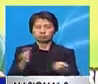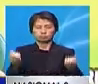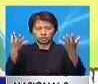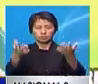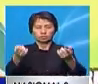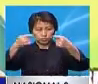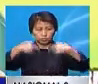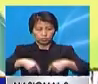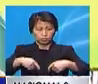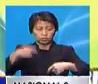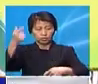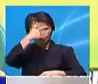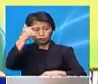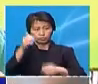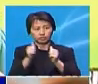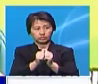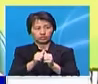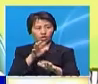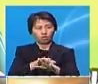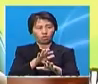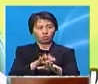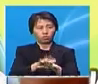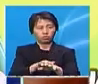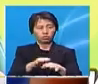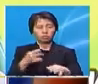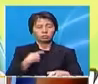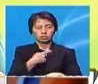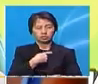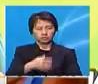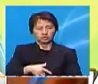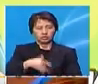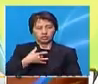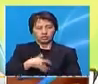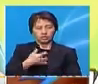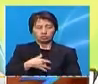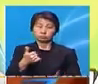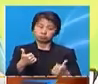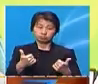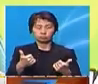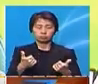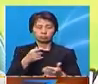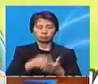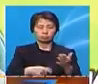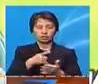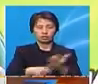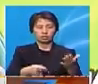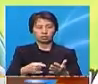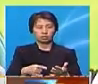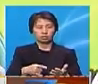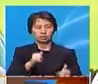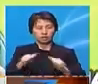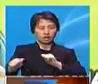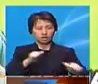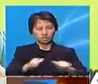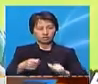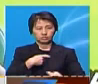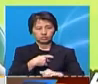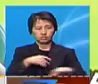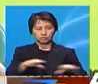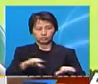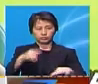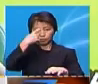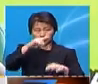ini, kerana dengan sambutan macam ini kita rasa berbalalah apa aktiviti yang kita buat untuk